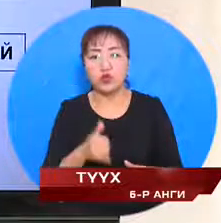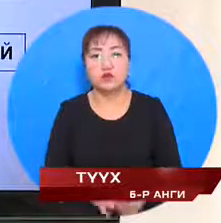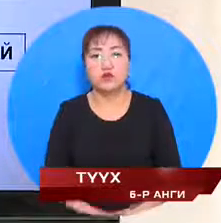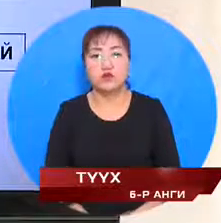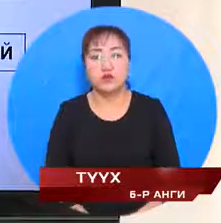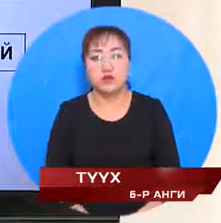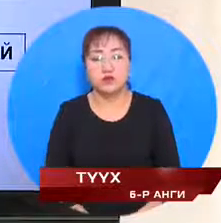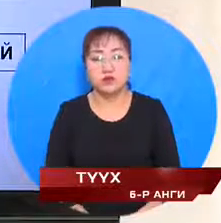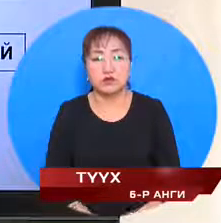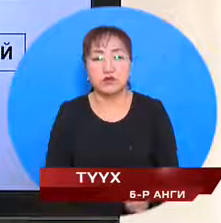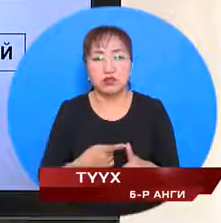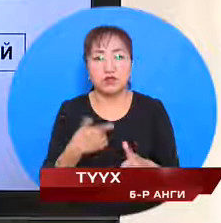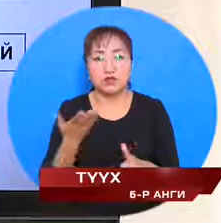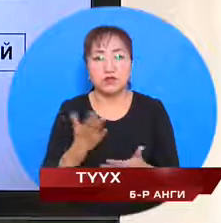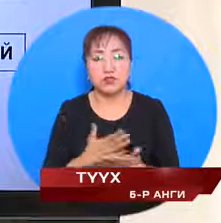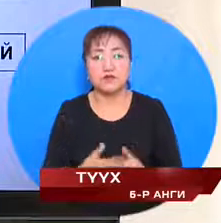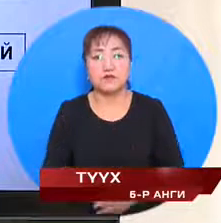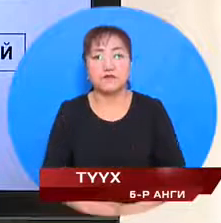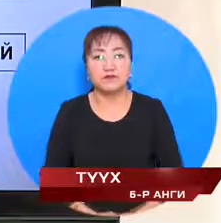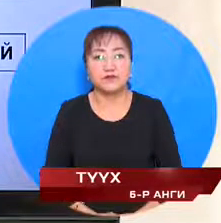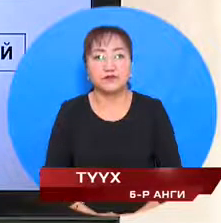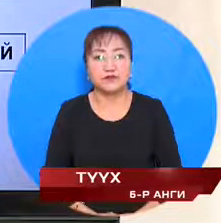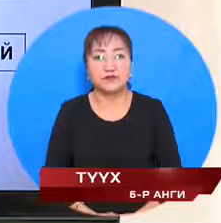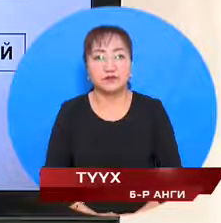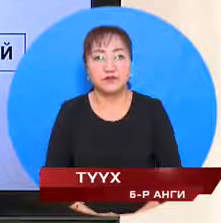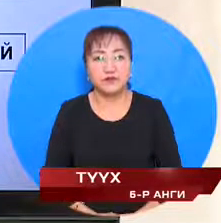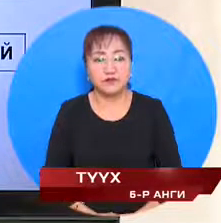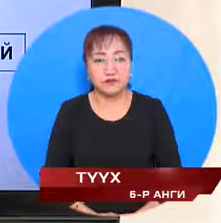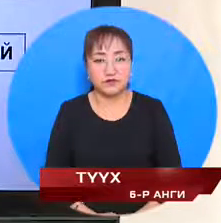шань гих зэрэг одоо нэрэгдэг бол та нар харсан тийм ээ.